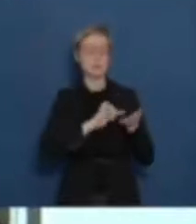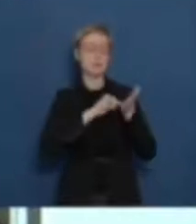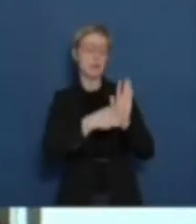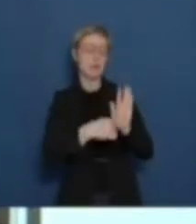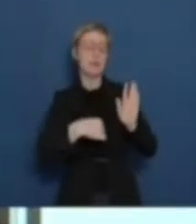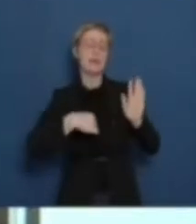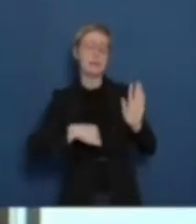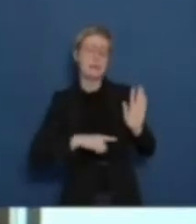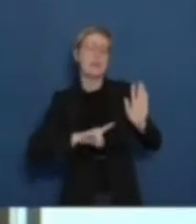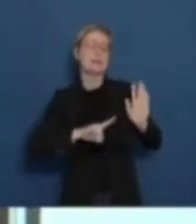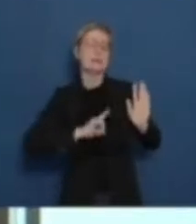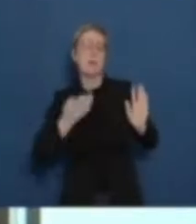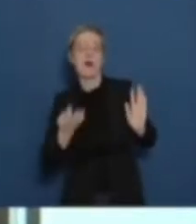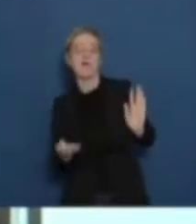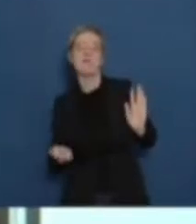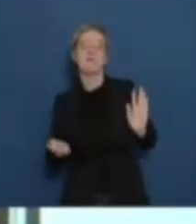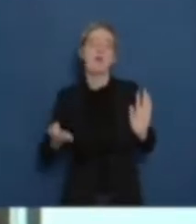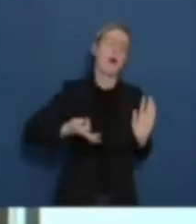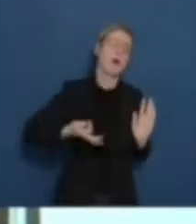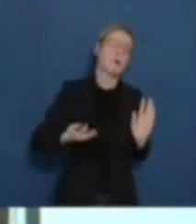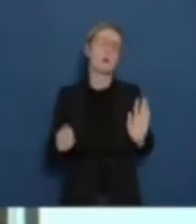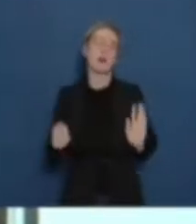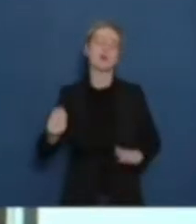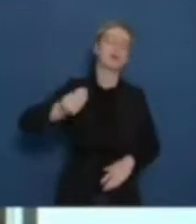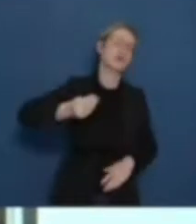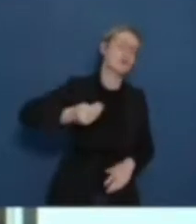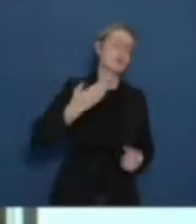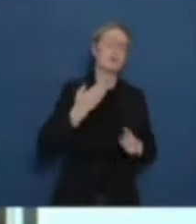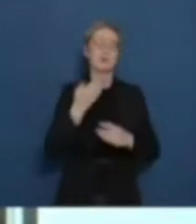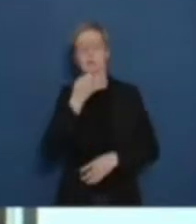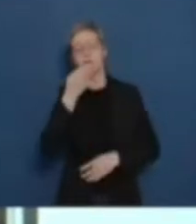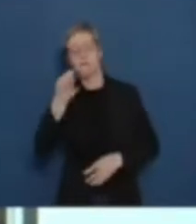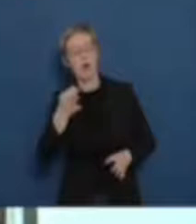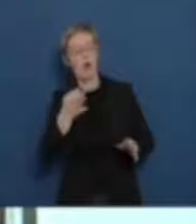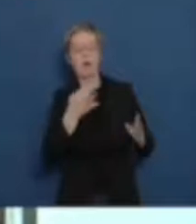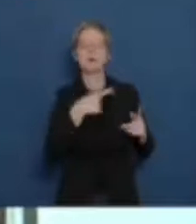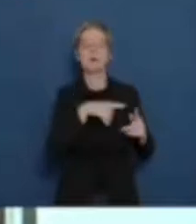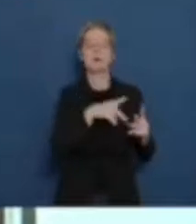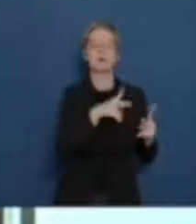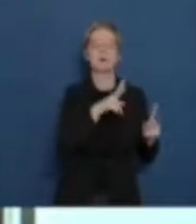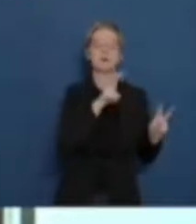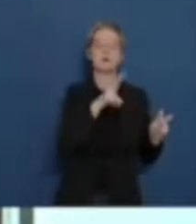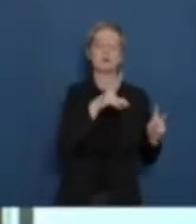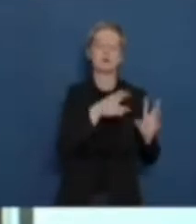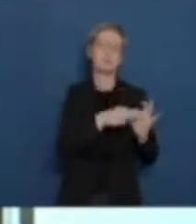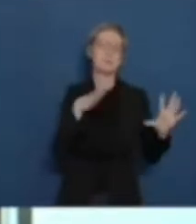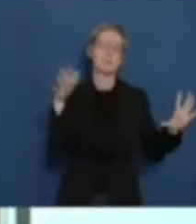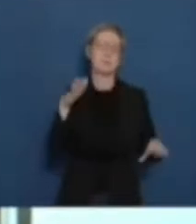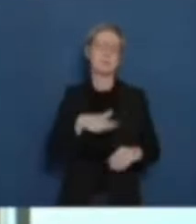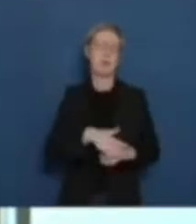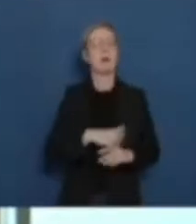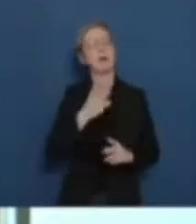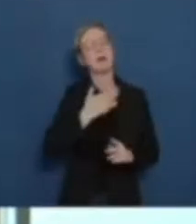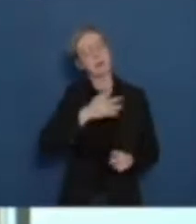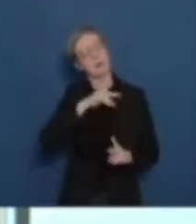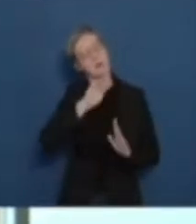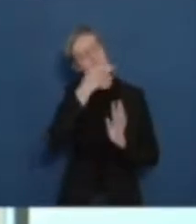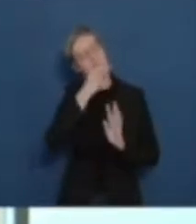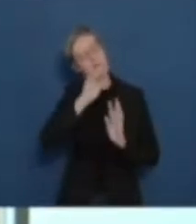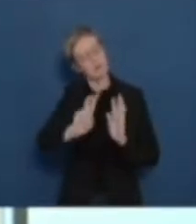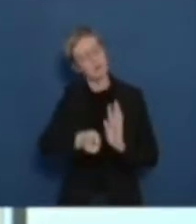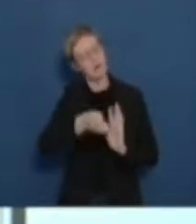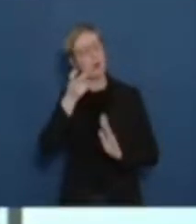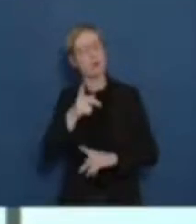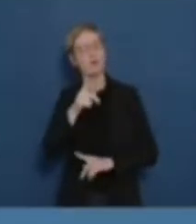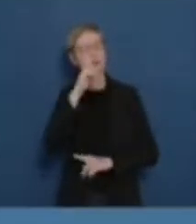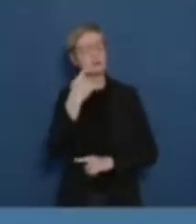eigenständige Frage vorgebracht. Und die Frage hat ja nichts mit diesem Zitat zu tun. Ich wiederhole die Frage gerne nochmal, welche wissenschaftlichen Studien. Also wenn Sie mir einen